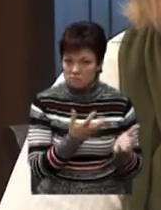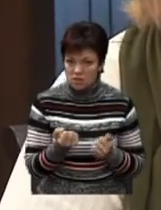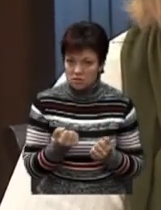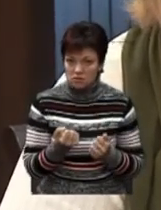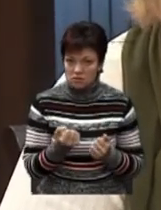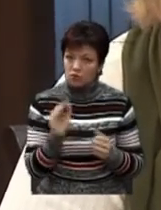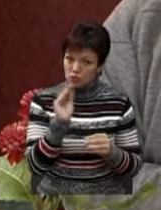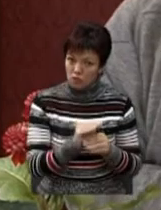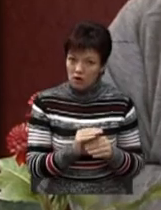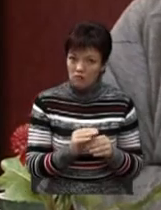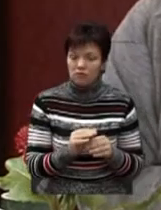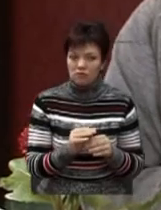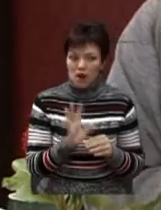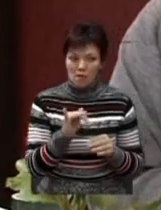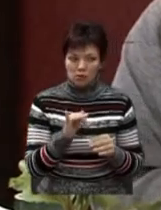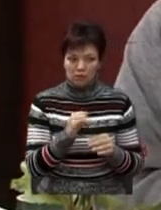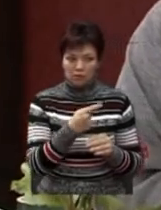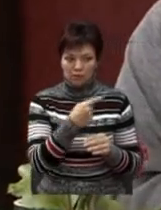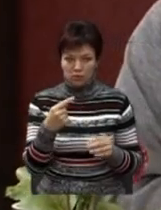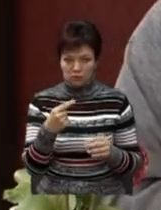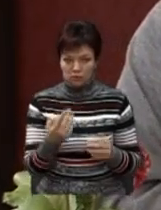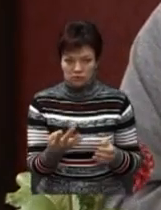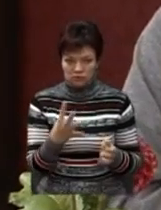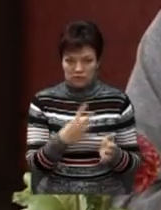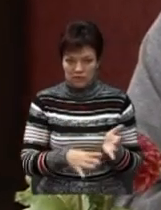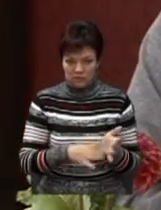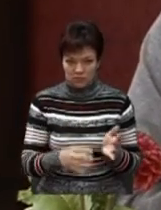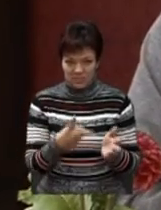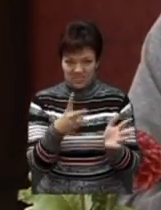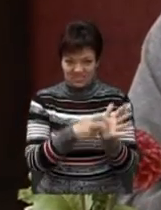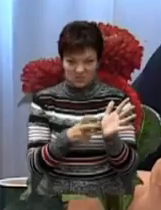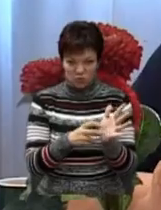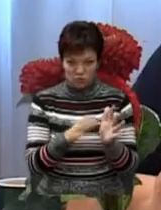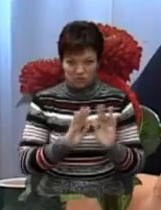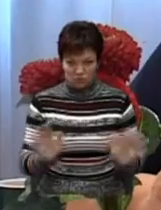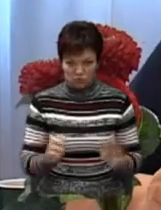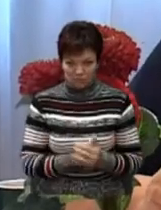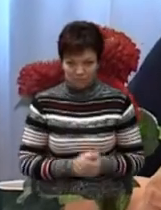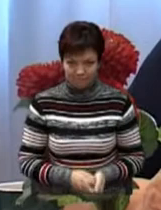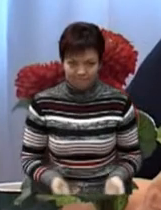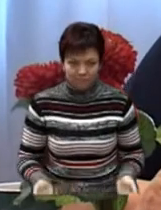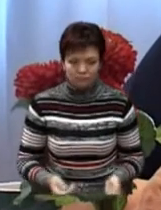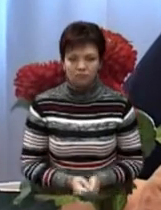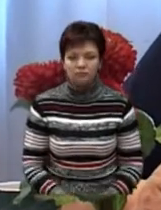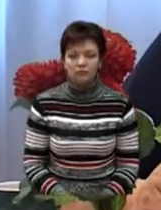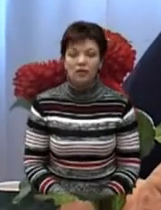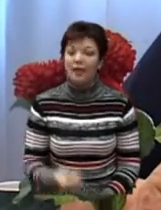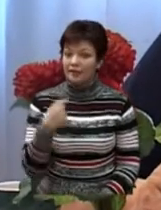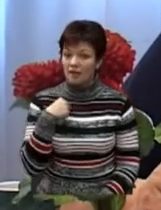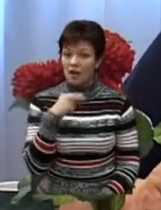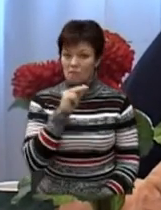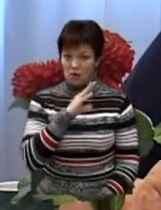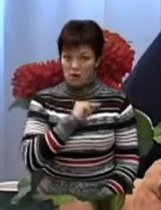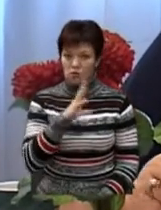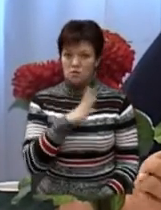потом это все ушло. Так, 700 гривен, и ничего вам не добавляли, понятно. Нет, конечно. Так, у вас. Так как я проработала в торговле всю свою